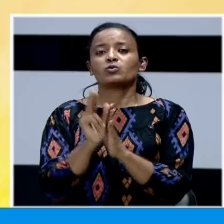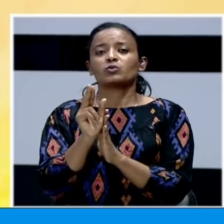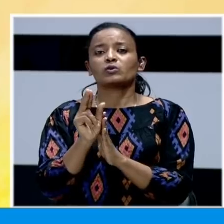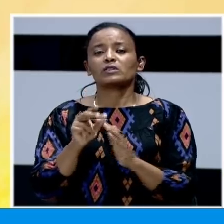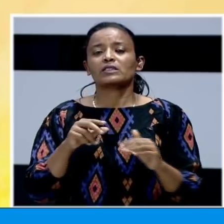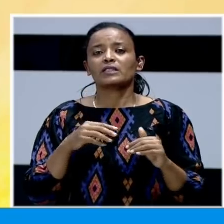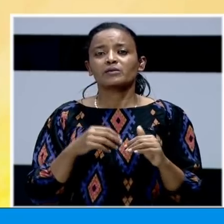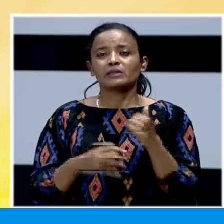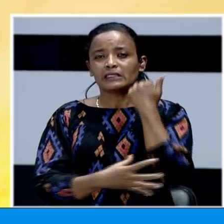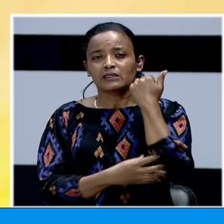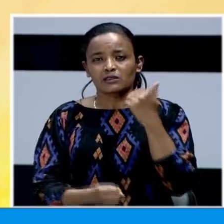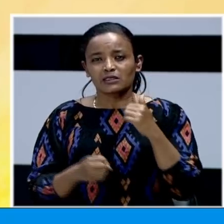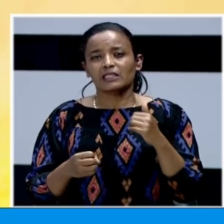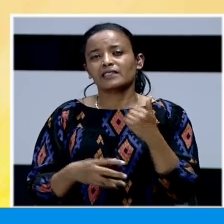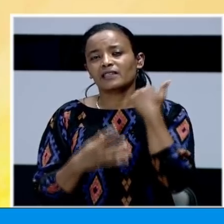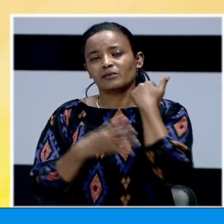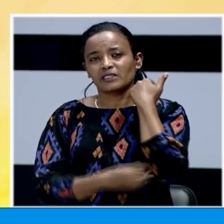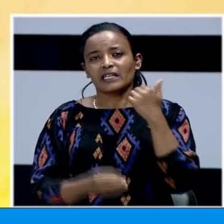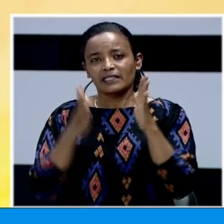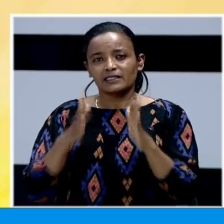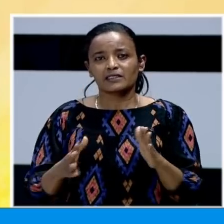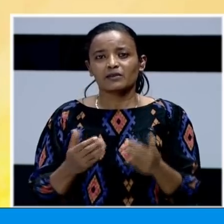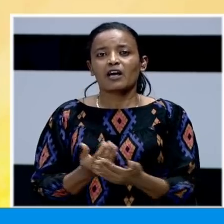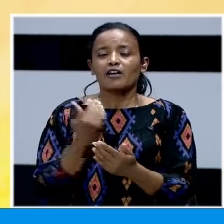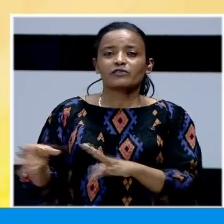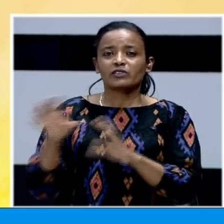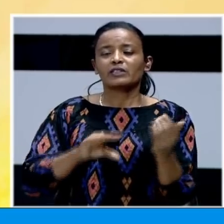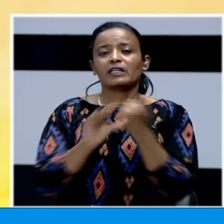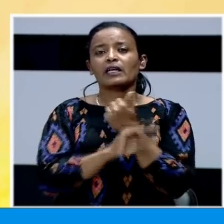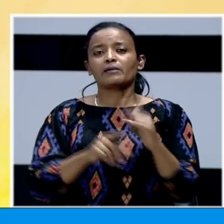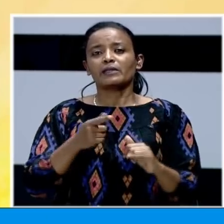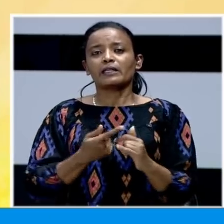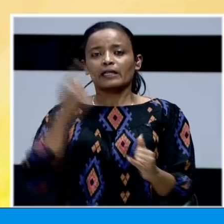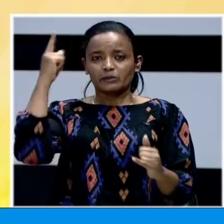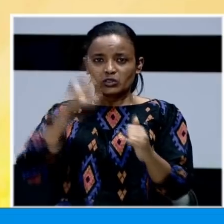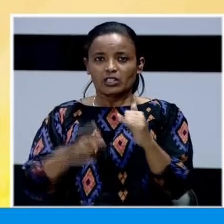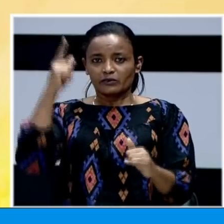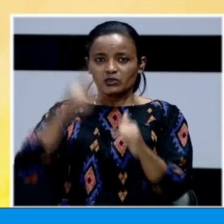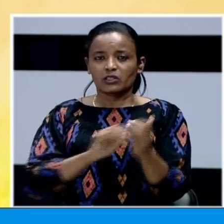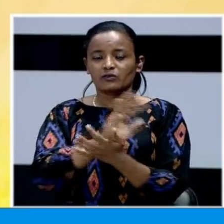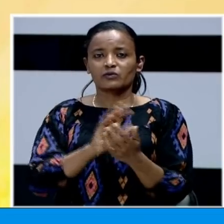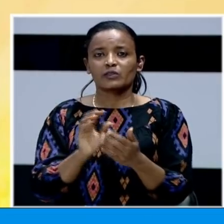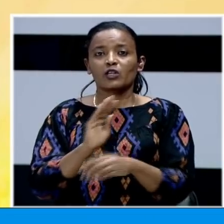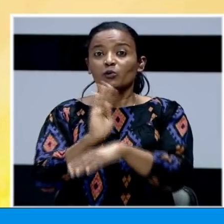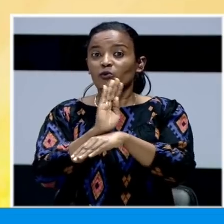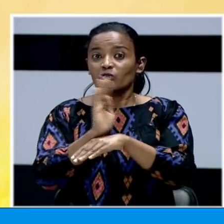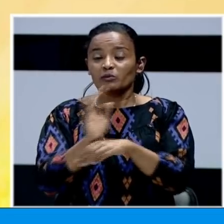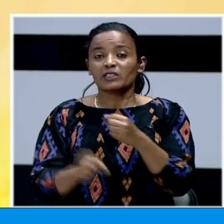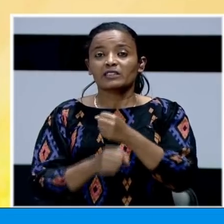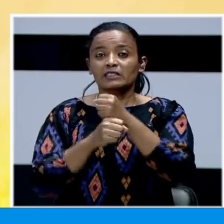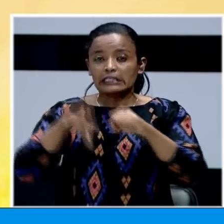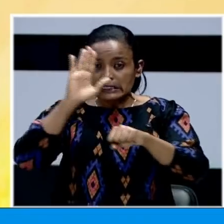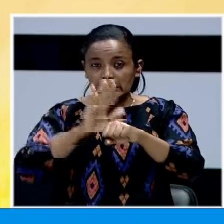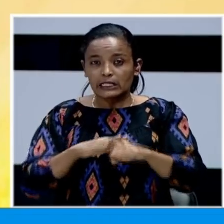ጉሮሮ ድኻን ልምዓትን መንጢሉ ዘይተኣድነ ሃፍቲ እናፍሰሰ ሃገር ካብ ጫፍ ጫፍ ክትሕመስ ብዶኩመንተሪ ፊልምታት ዝተሓገዘ